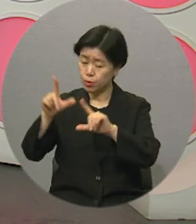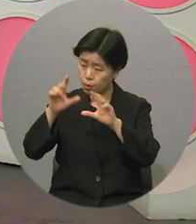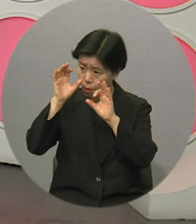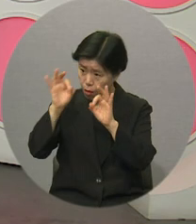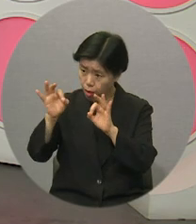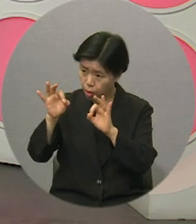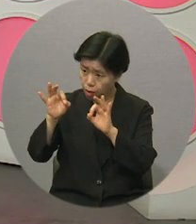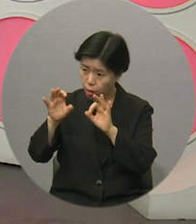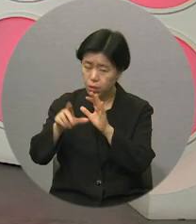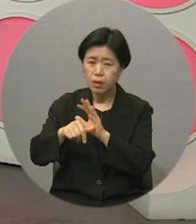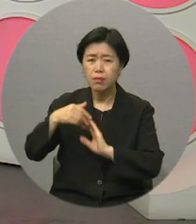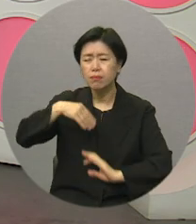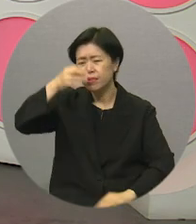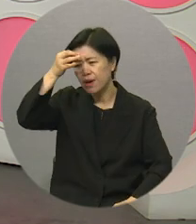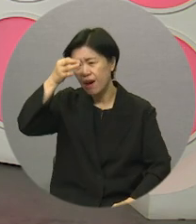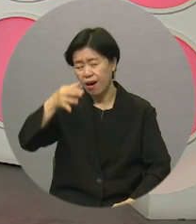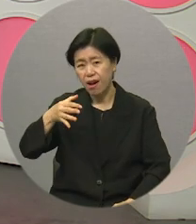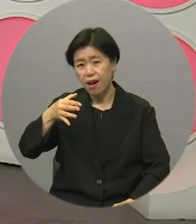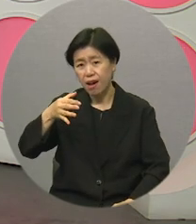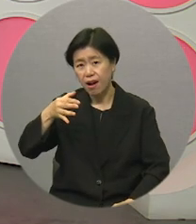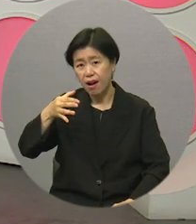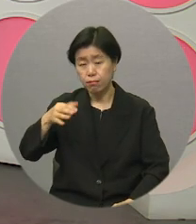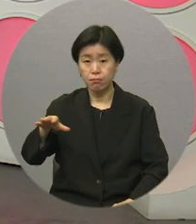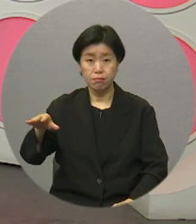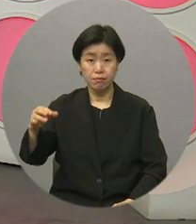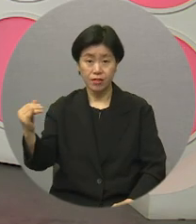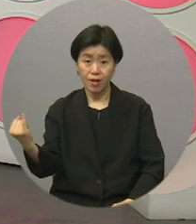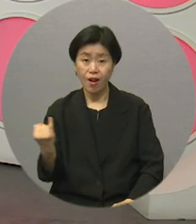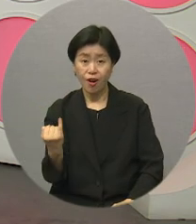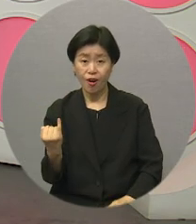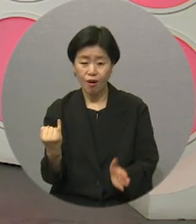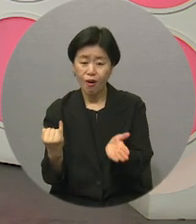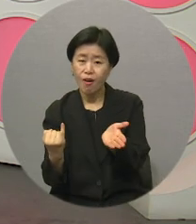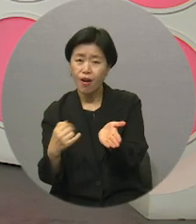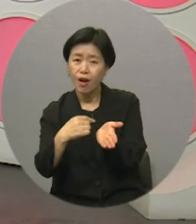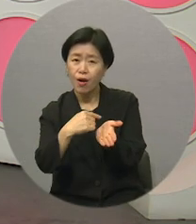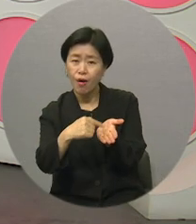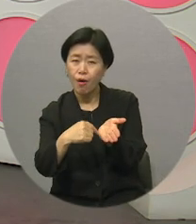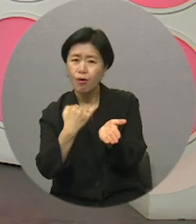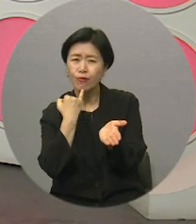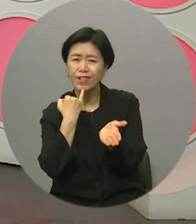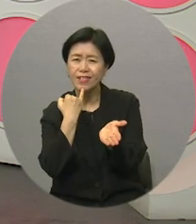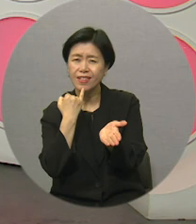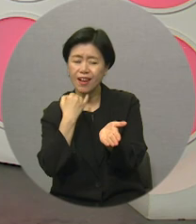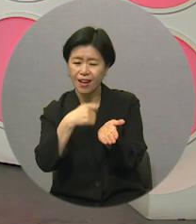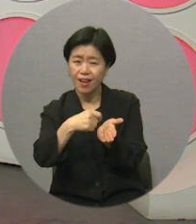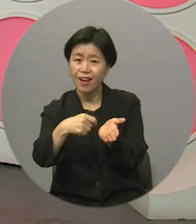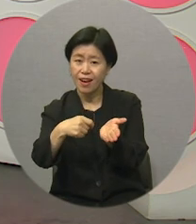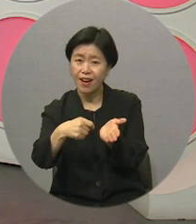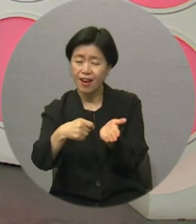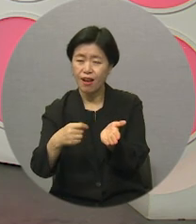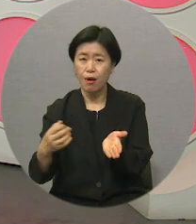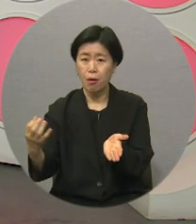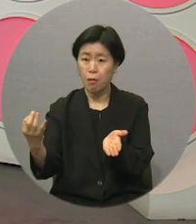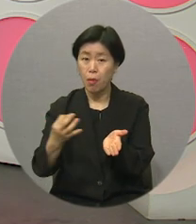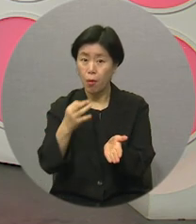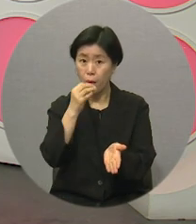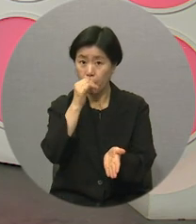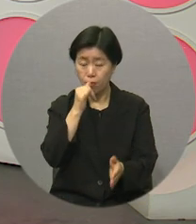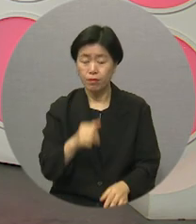손바닥에 괜찮아 라고 쓰는 여동생을 위해서라도 다시 일어서기로